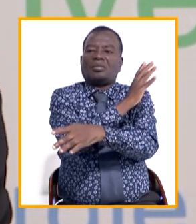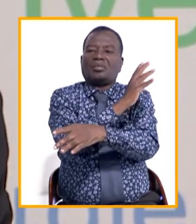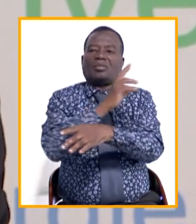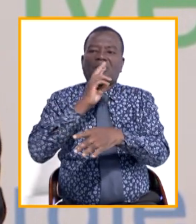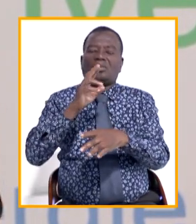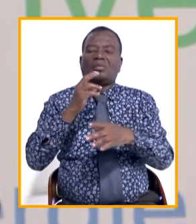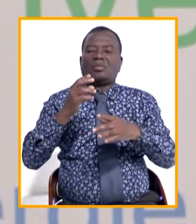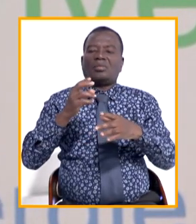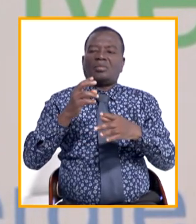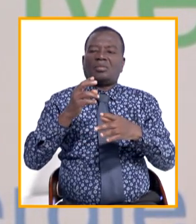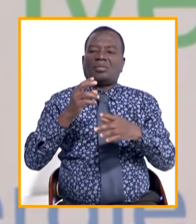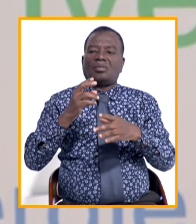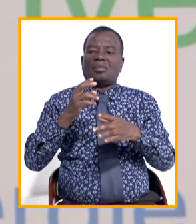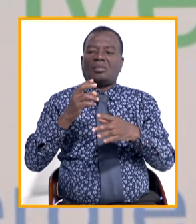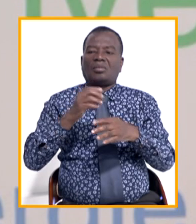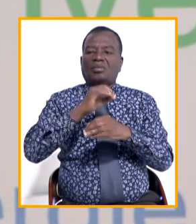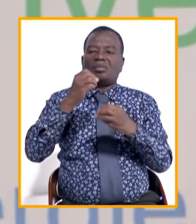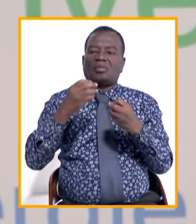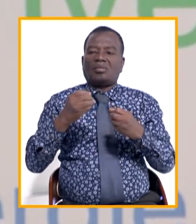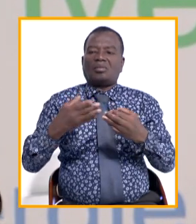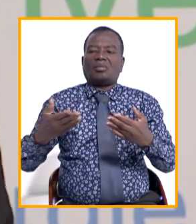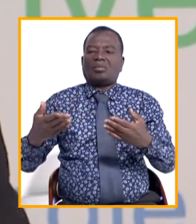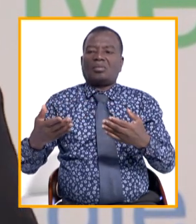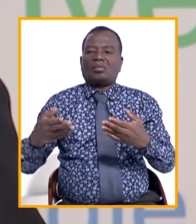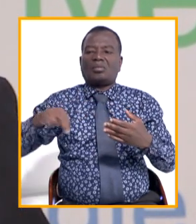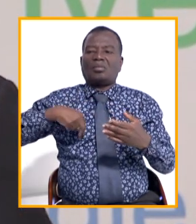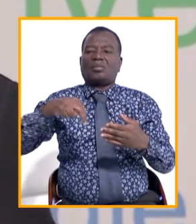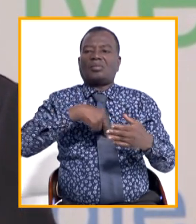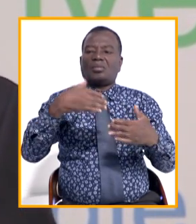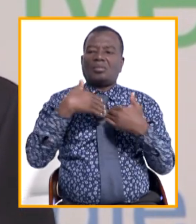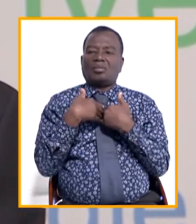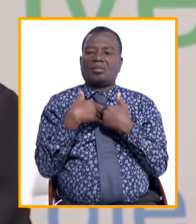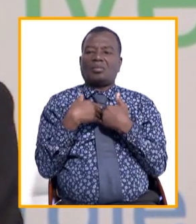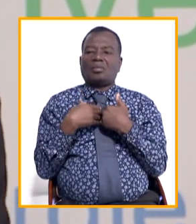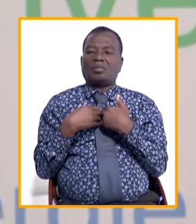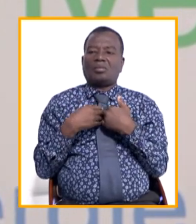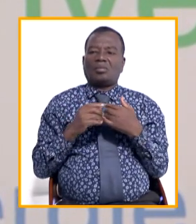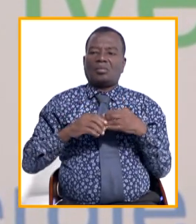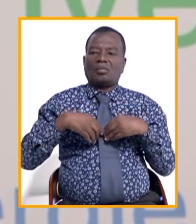sont autant d'atouts. Nous avons lancé